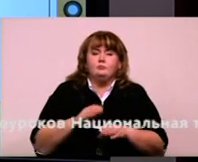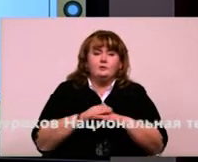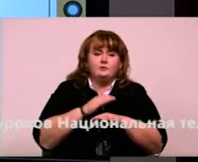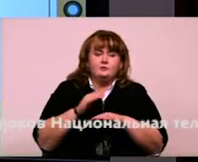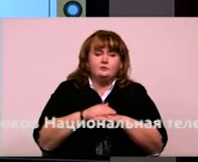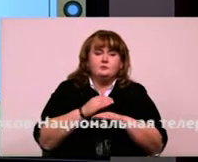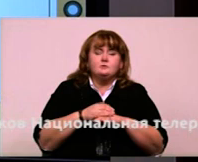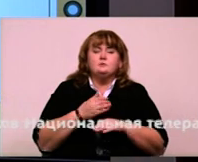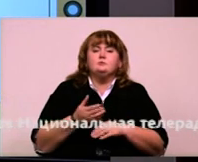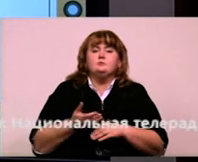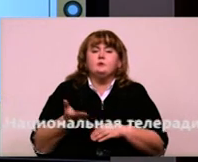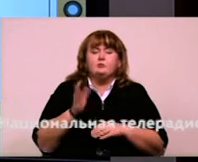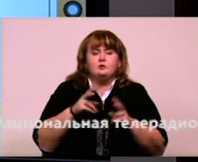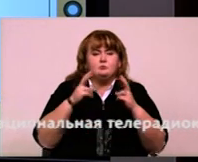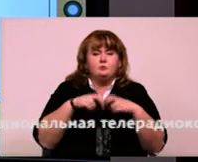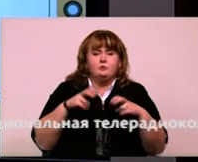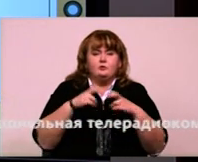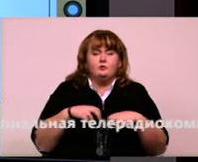Молодцы! Давайте проверим.